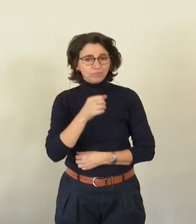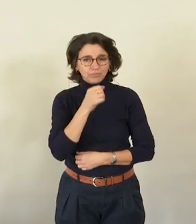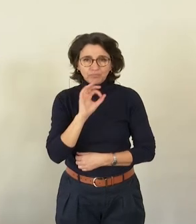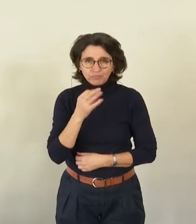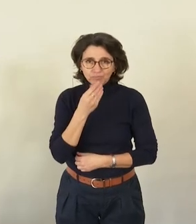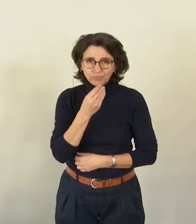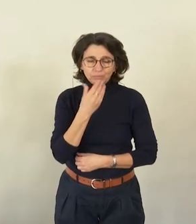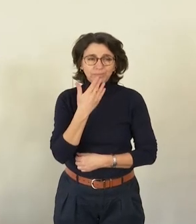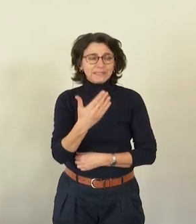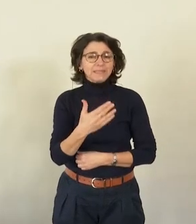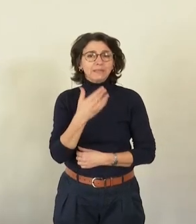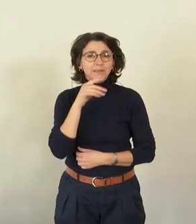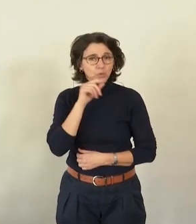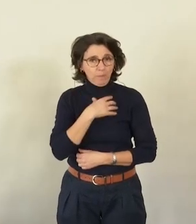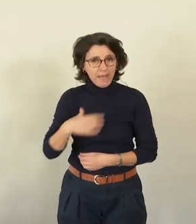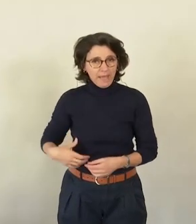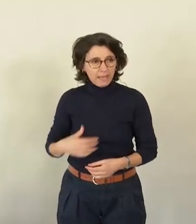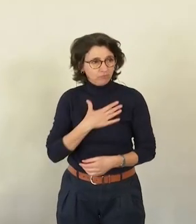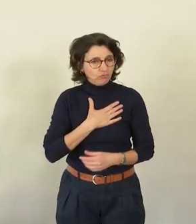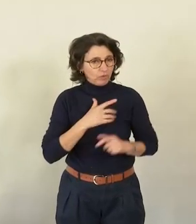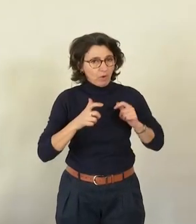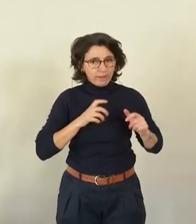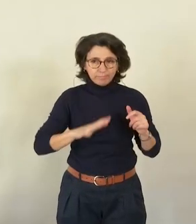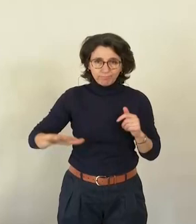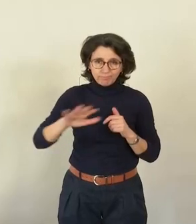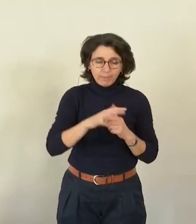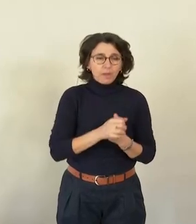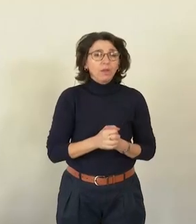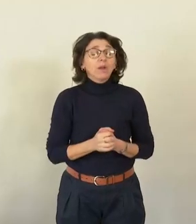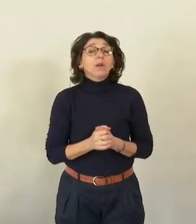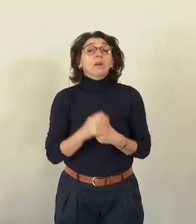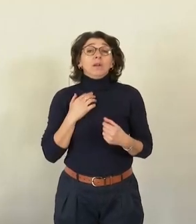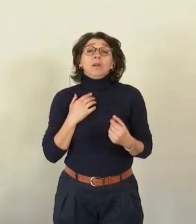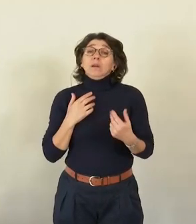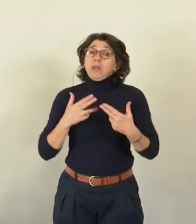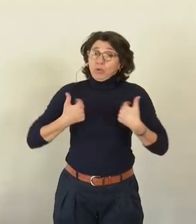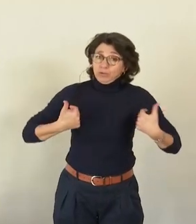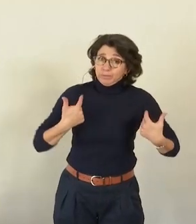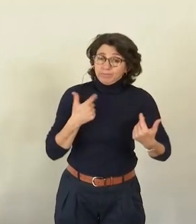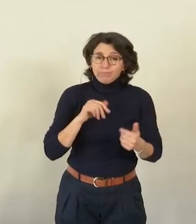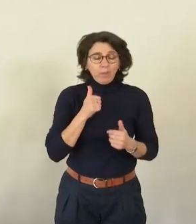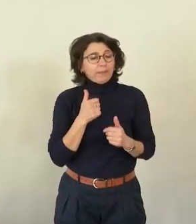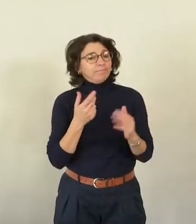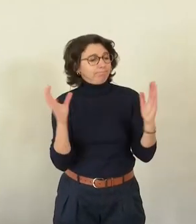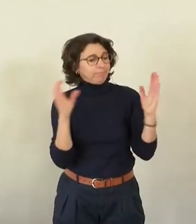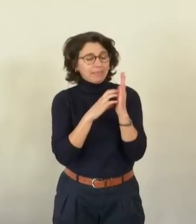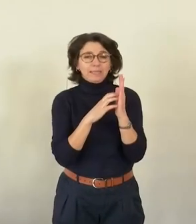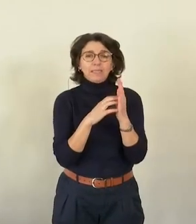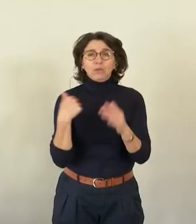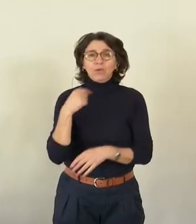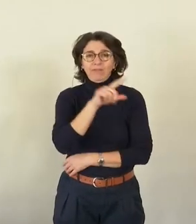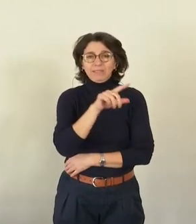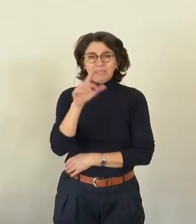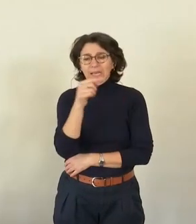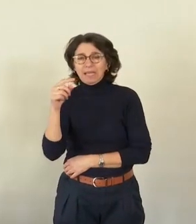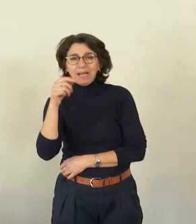merci merci Monsieur le Maire chers collègues en introduction permettez-moi la lecture de l'article 25 alinéa 1 de la Déclaration